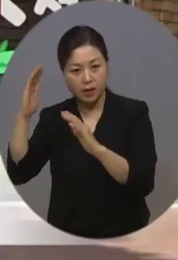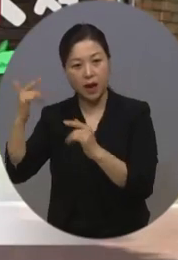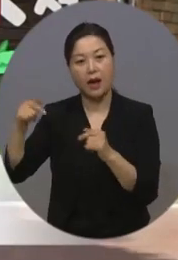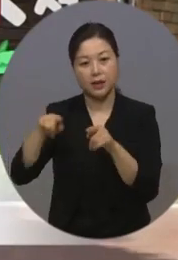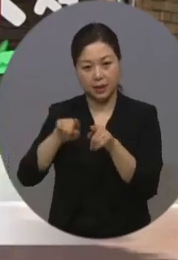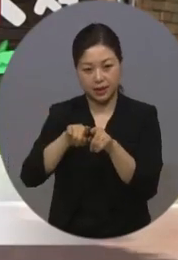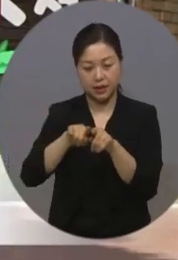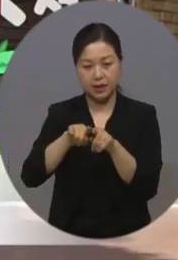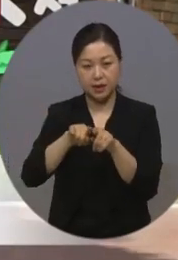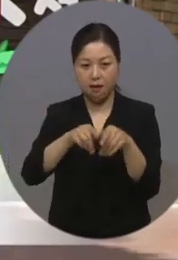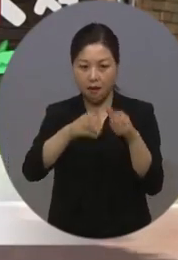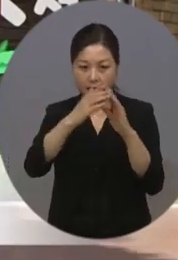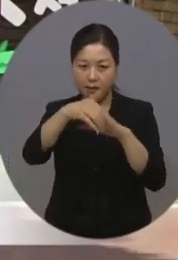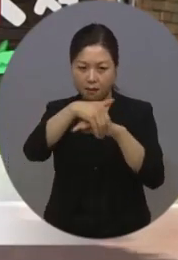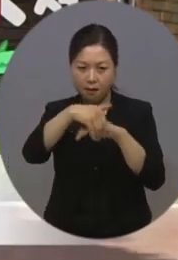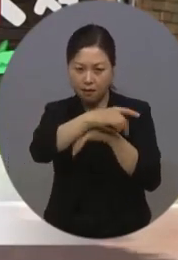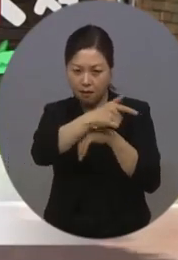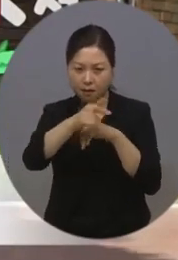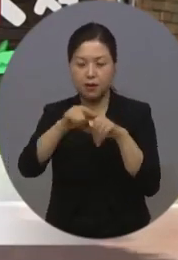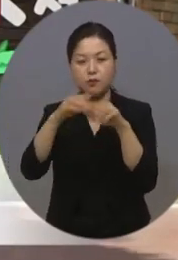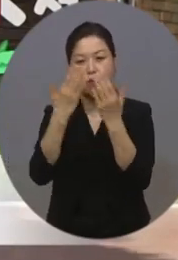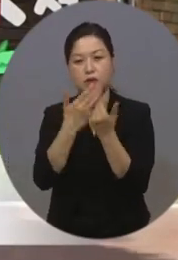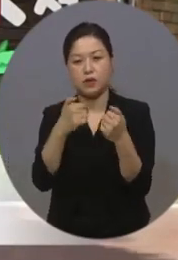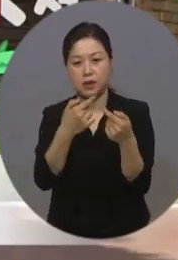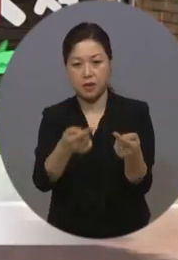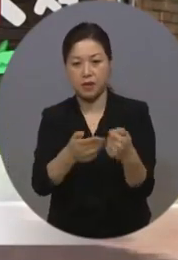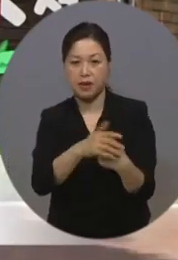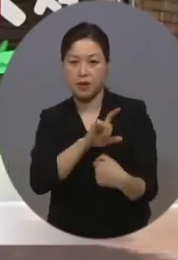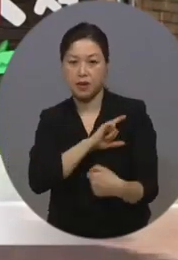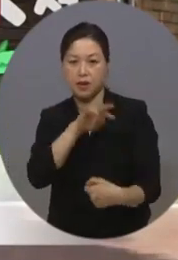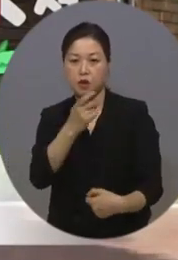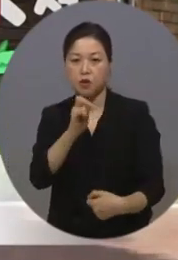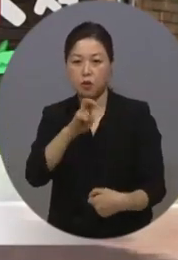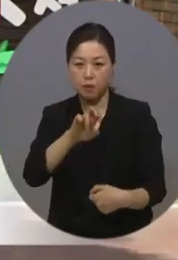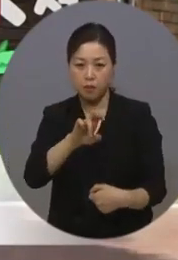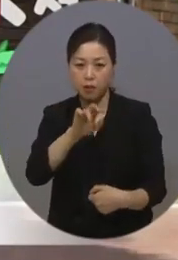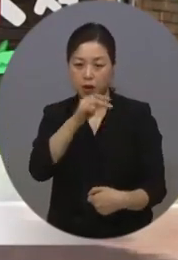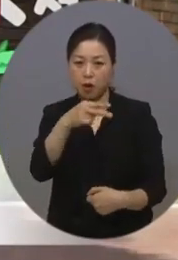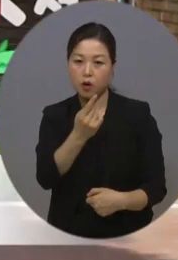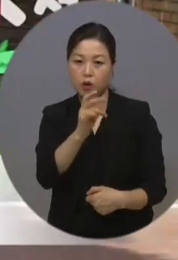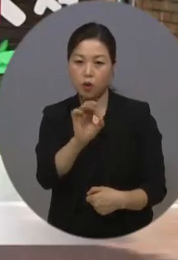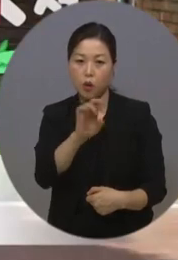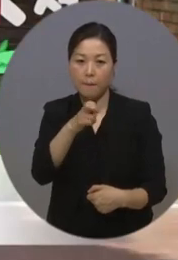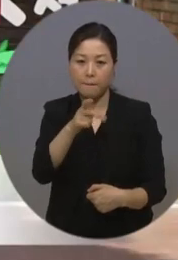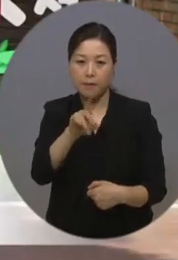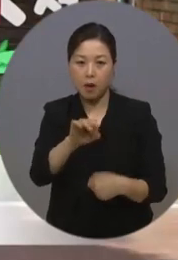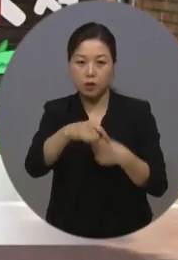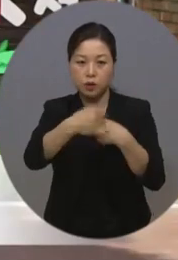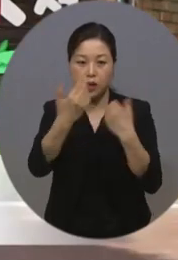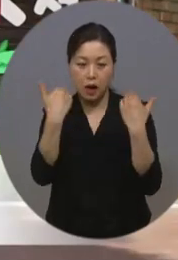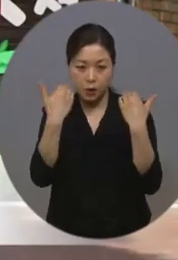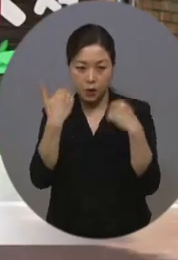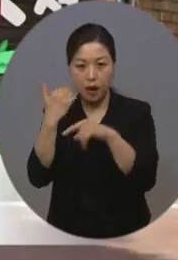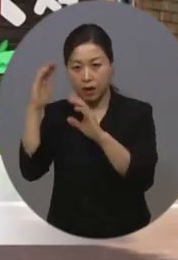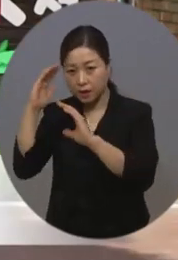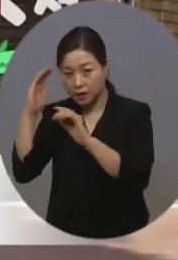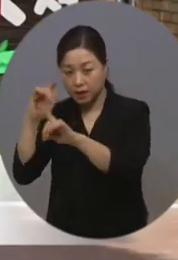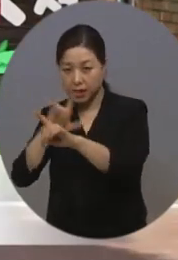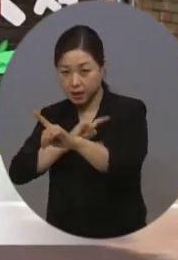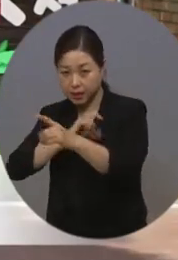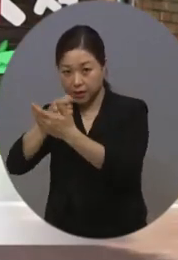준공, 설계부터 모든 것이 참여하여 이름도 동명초등학교에서 학생들을 위해서 공모